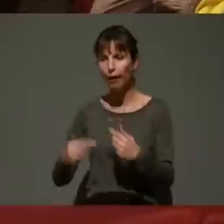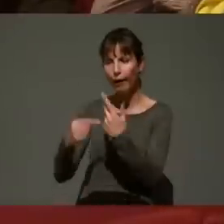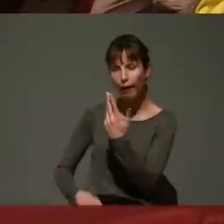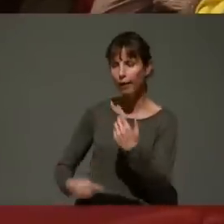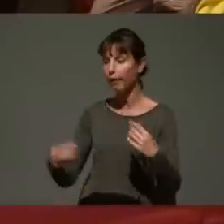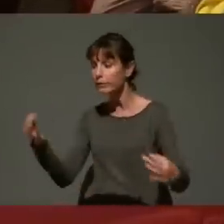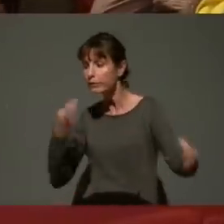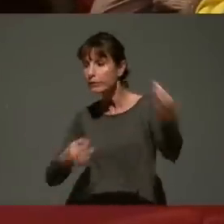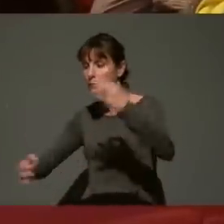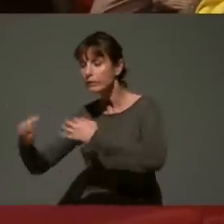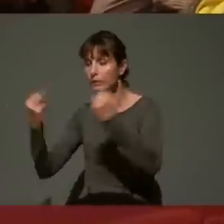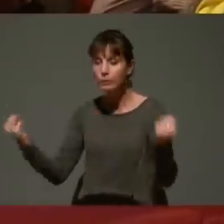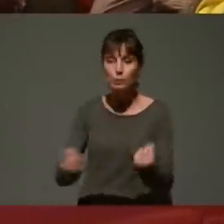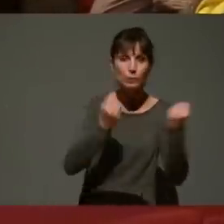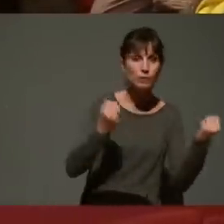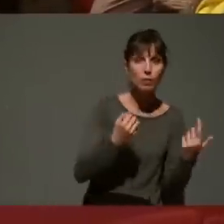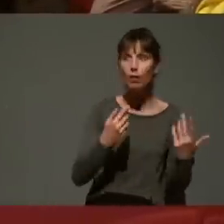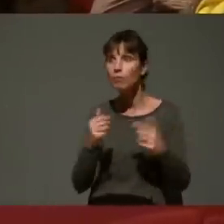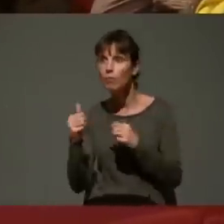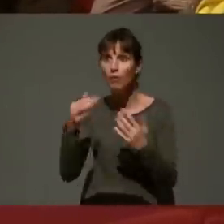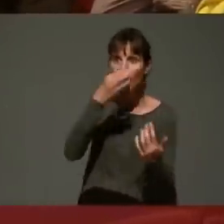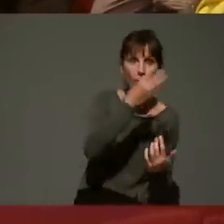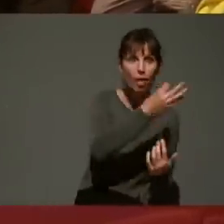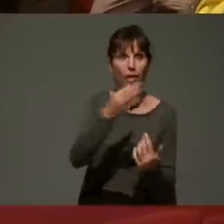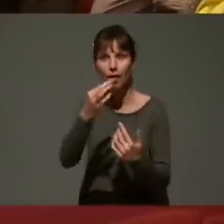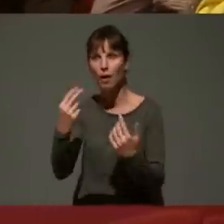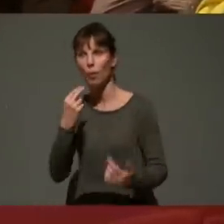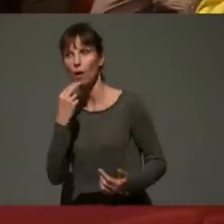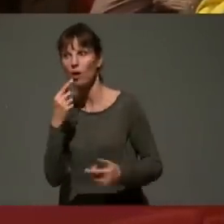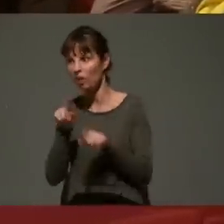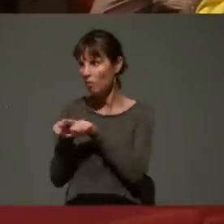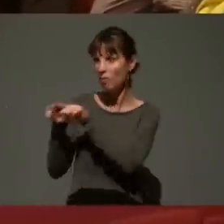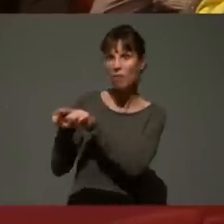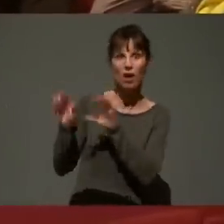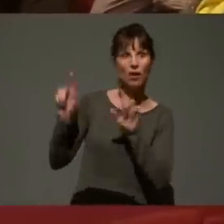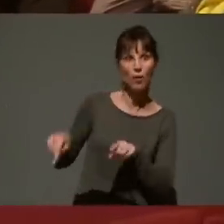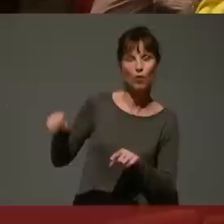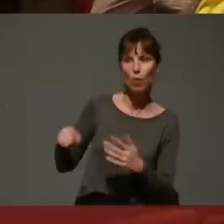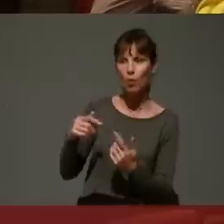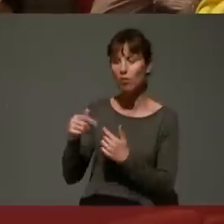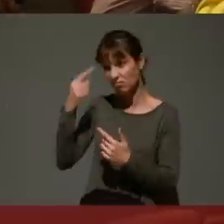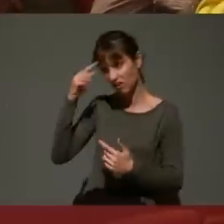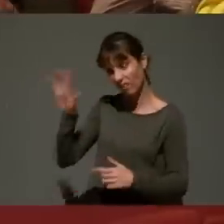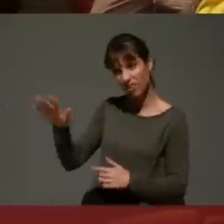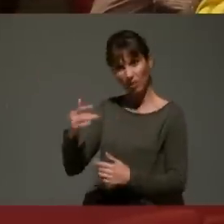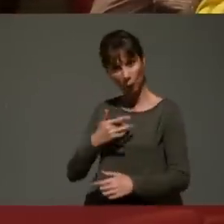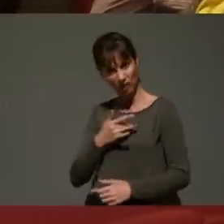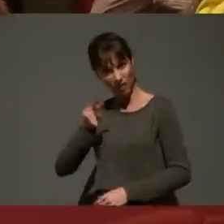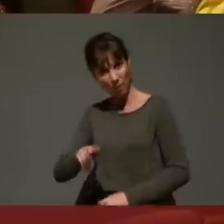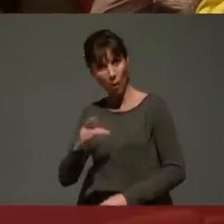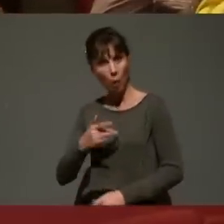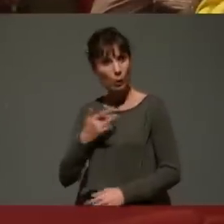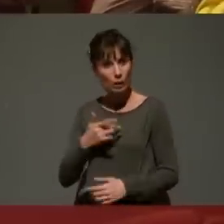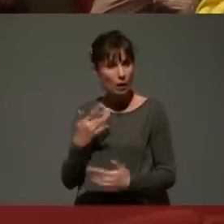être dans la tendance du moment, il faut être comme les autres. Est-ce que c'est vraiment utile et qu'est-ce que vous